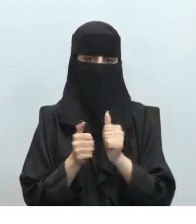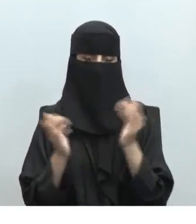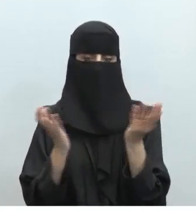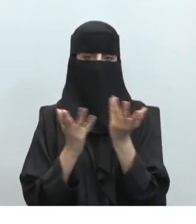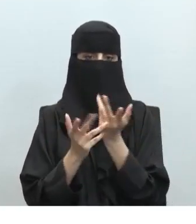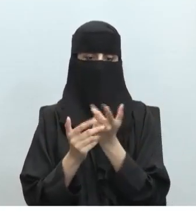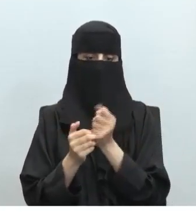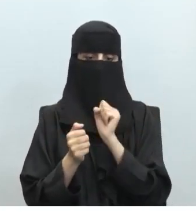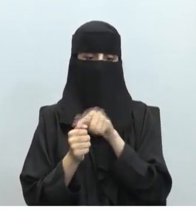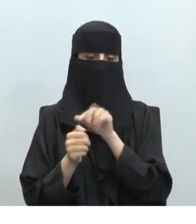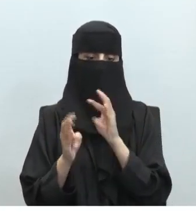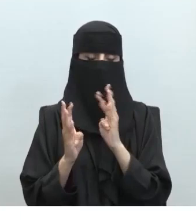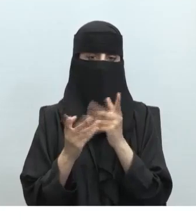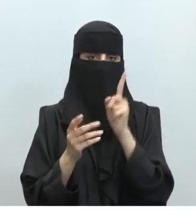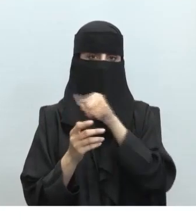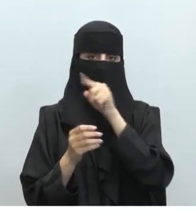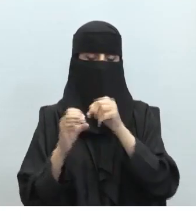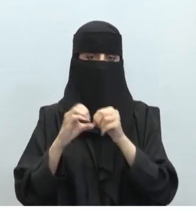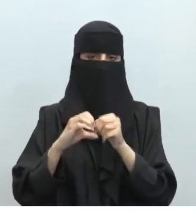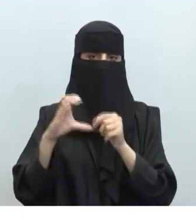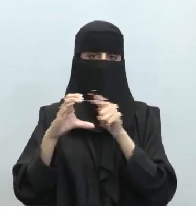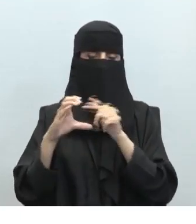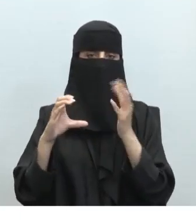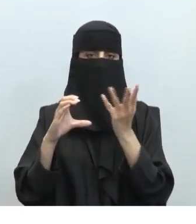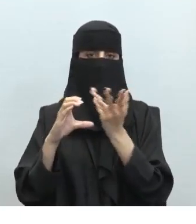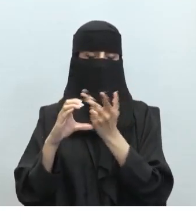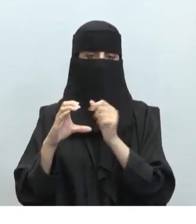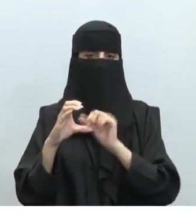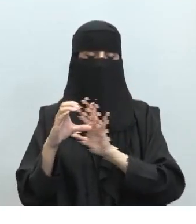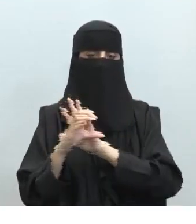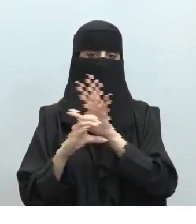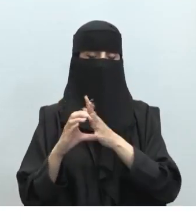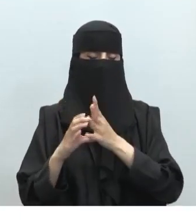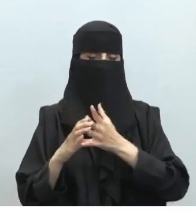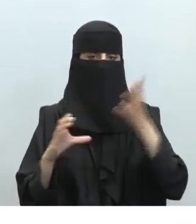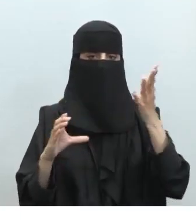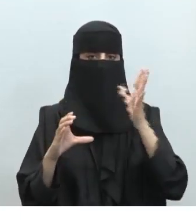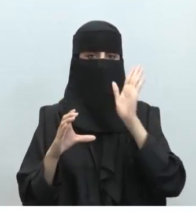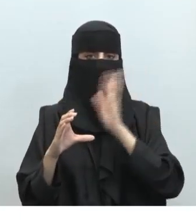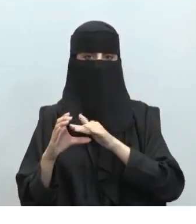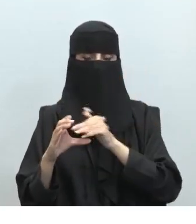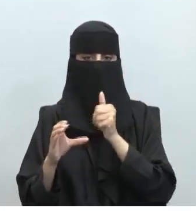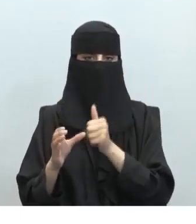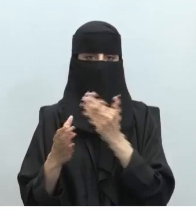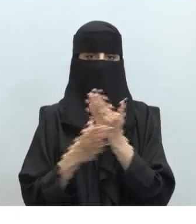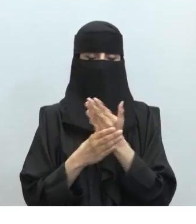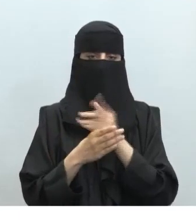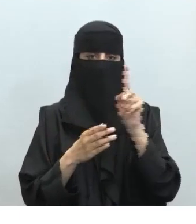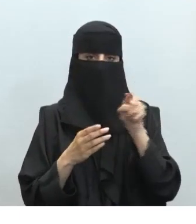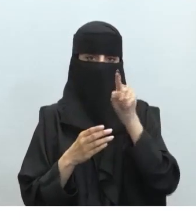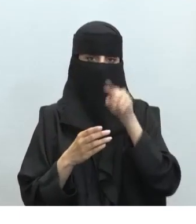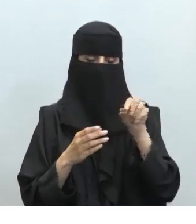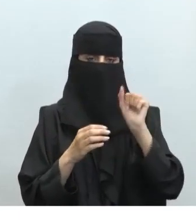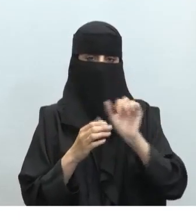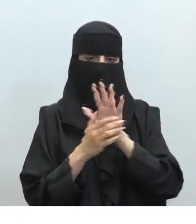اتفقنا كون الكروموسوم الجنسي اكس اكبر حجما بالتاكيد سوف يحمل صفات اكبر من كروموسوم واي وذكرنا ان كروموسوم واي